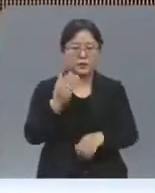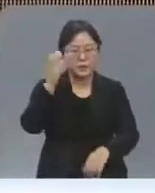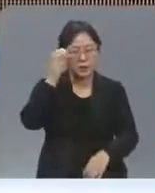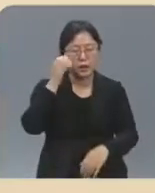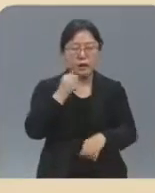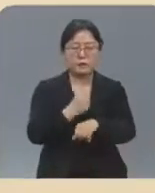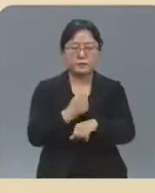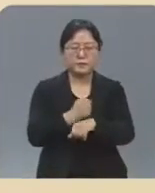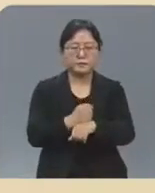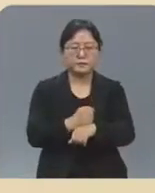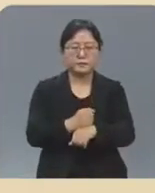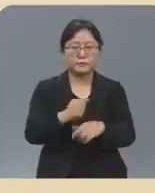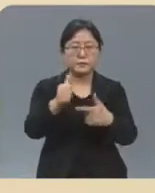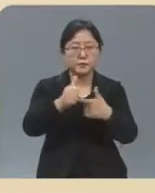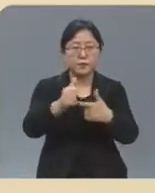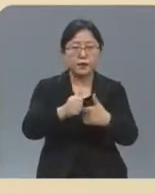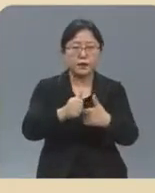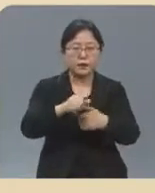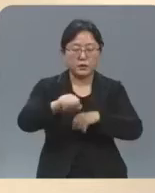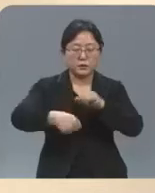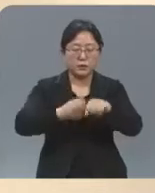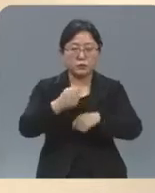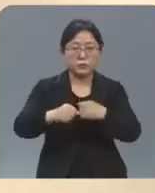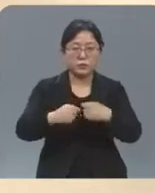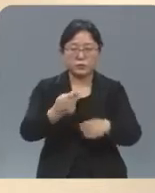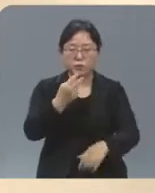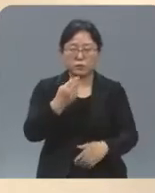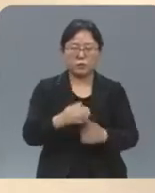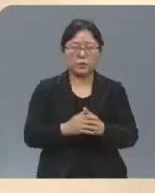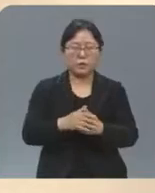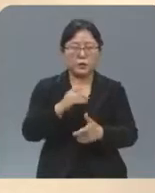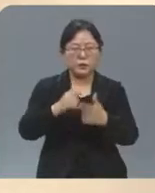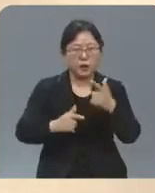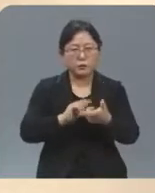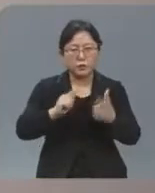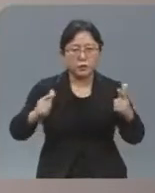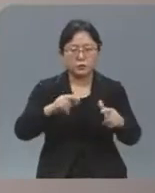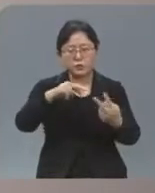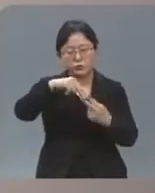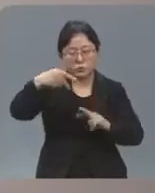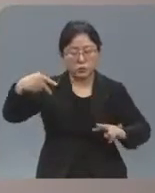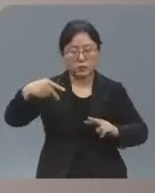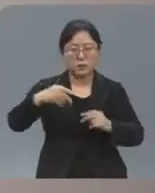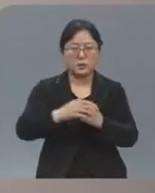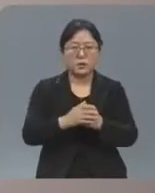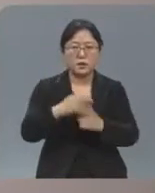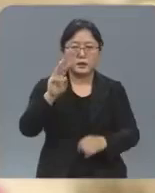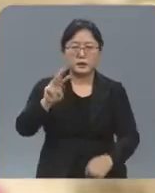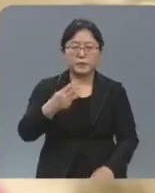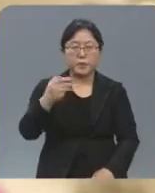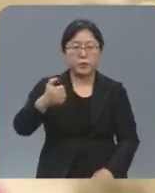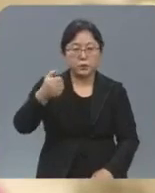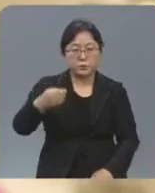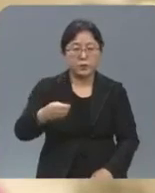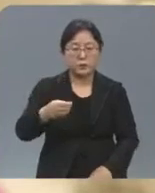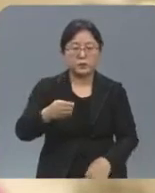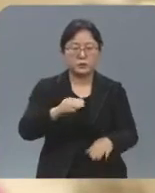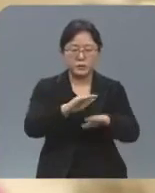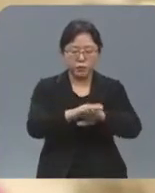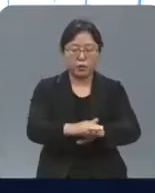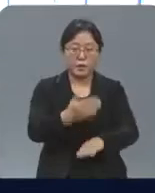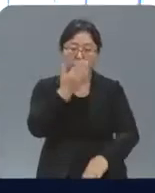기대하고. 호남권 생물자원관은 동식물 표본과 유전 자원 등 350만 점 이상을 보관할 수